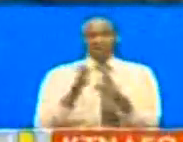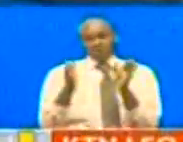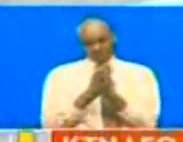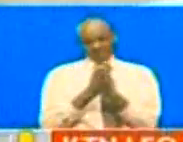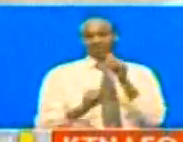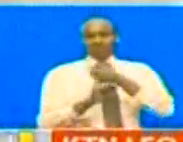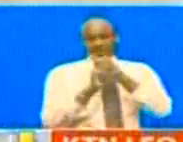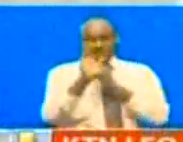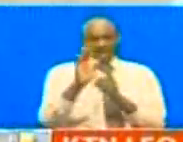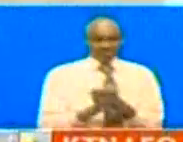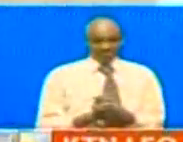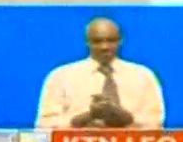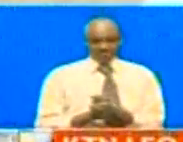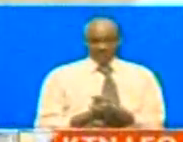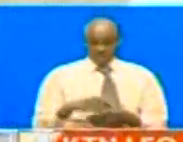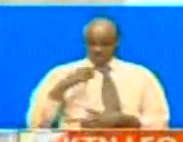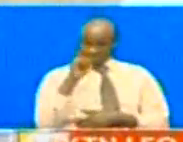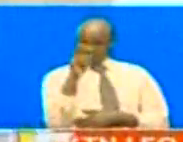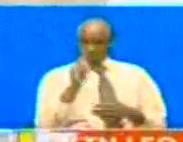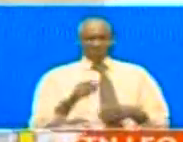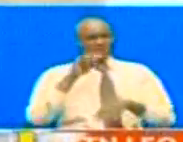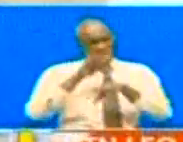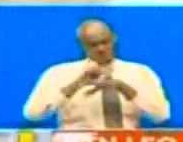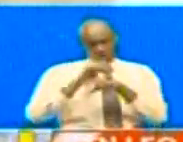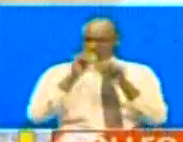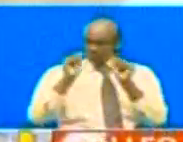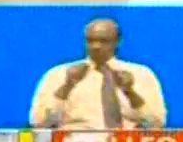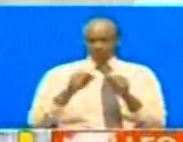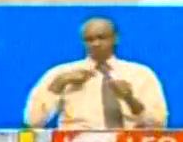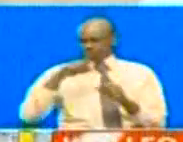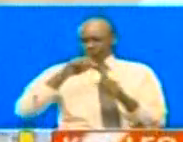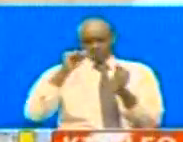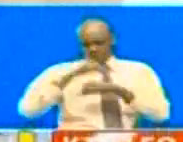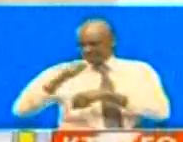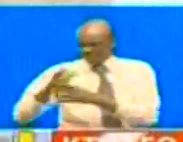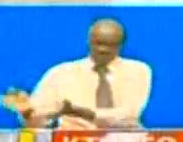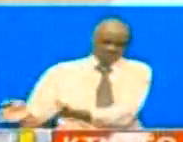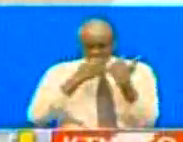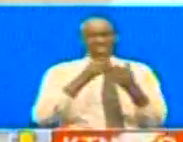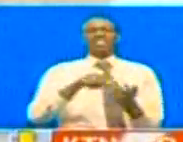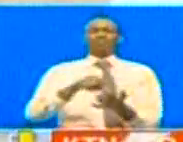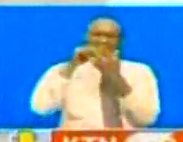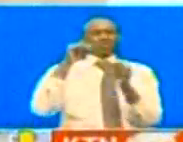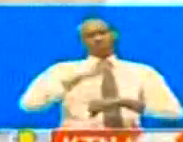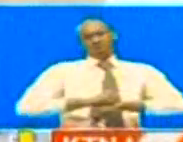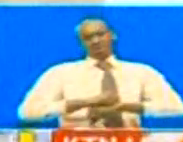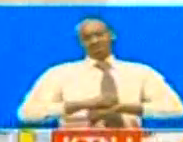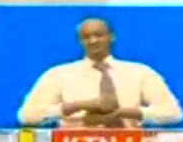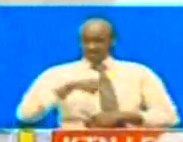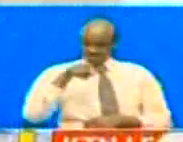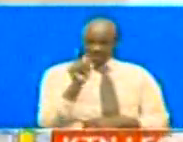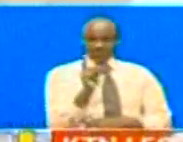wake. Hivyo tuliona ni uzuri ikiwa tutamtoa kwa shule kama hii, tumpeleke kwa special school ambayo